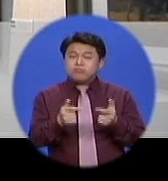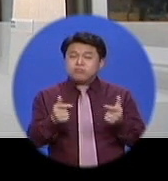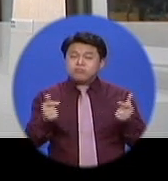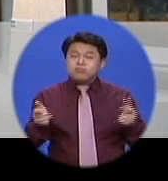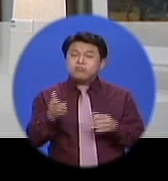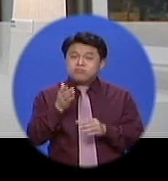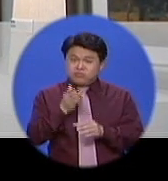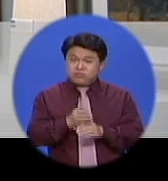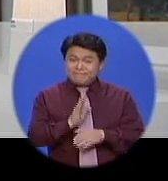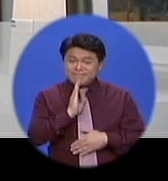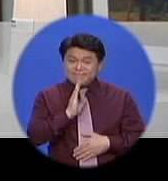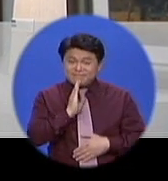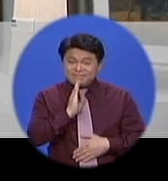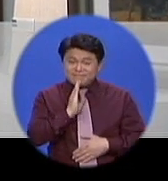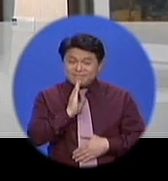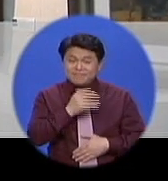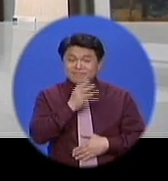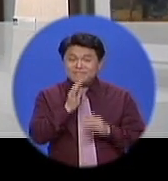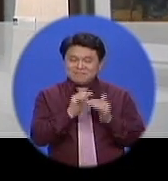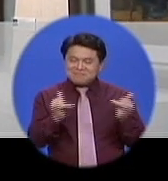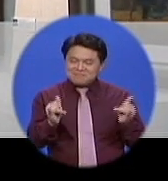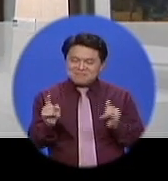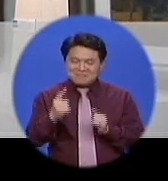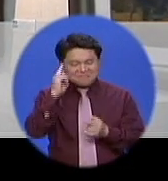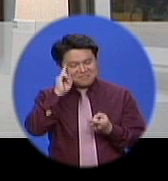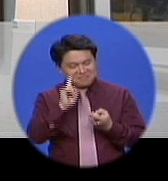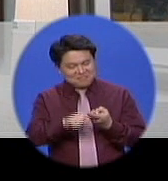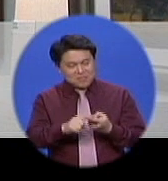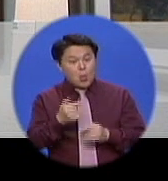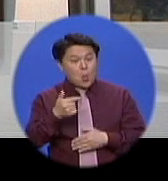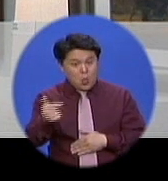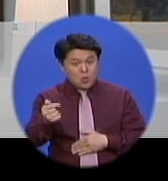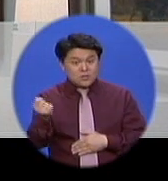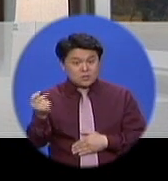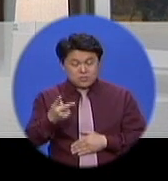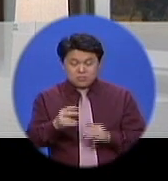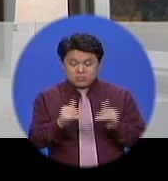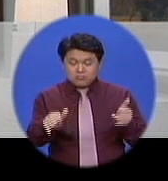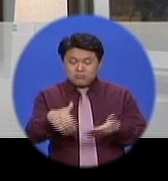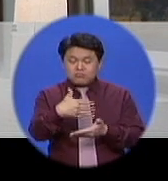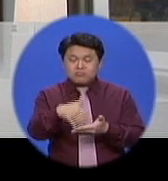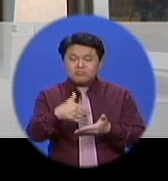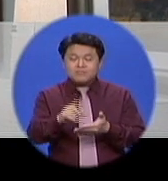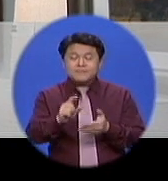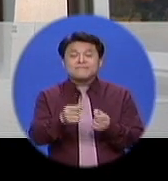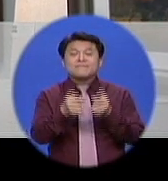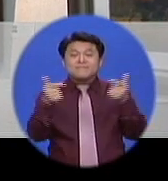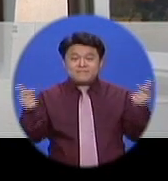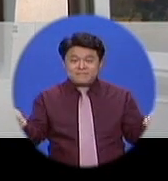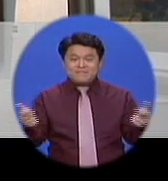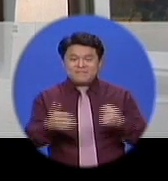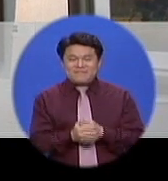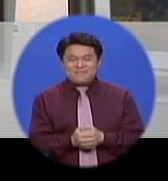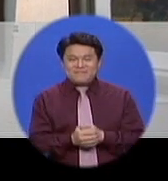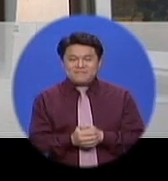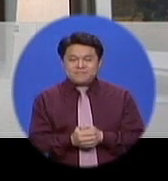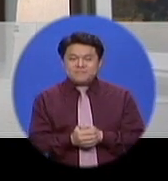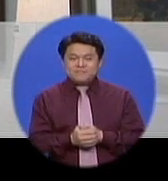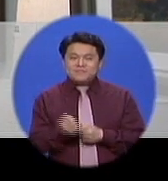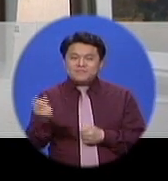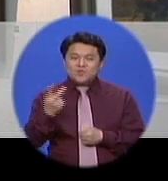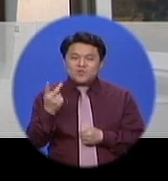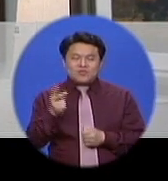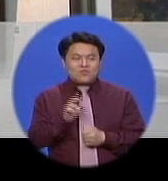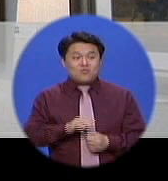노인층이 많아지지 않습니까? 어르신들께서 관심도 많아졌고, 또 인원도 많아졌고,